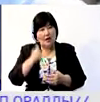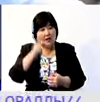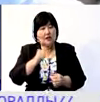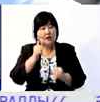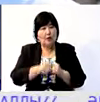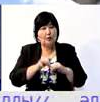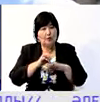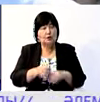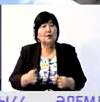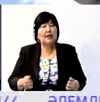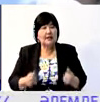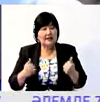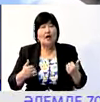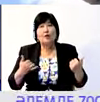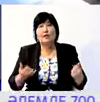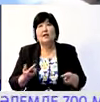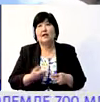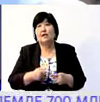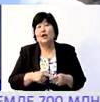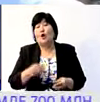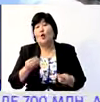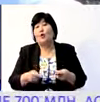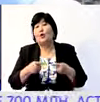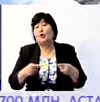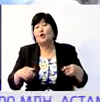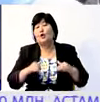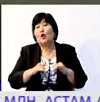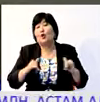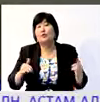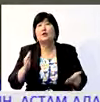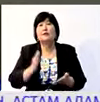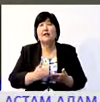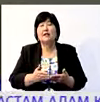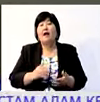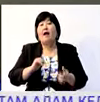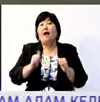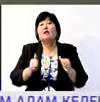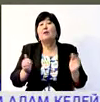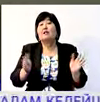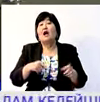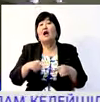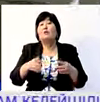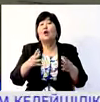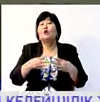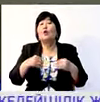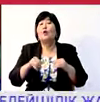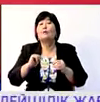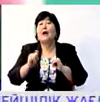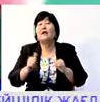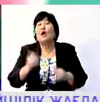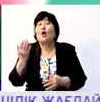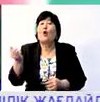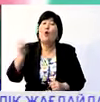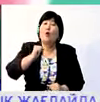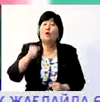өткізуге тырысамыз. Биыл енді ойын түрлерін көбейтіп өткізіп жатырмыз. Спартакиада шағын футбол, отбасылық эстафета, қол